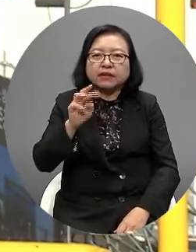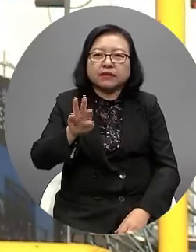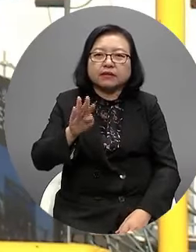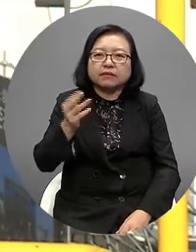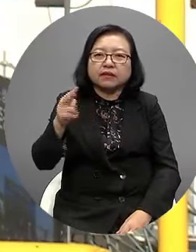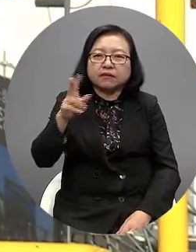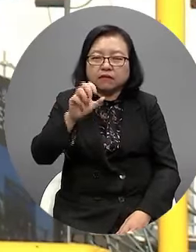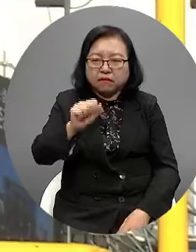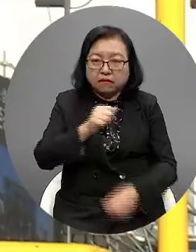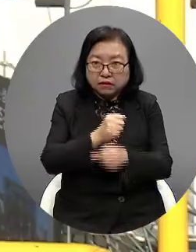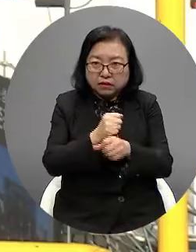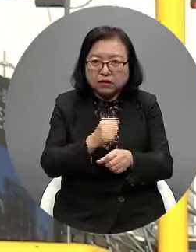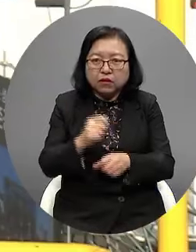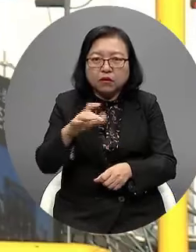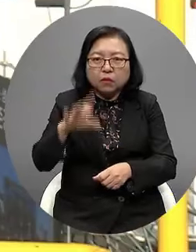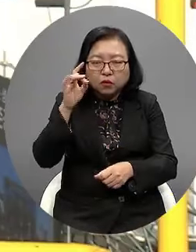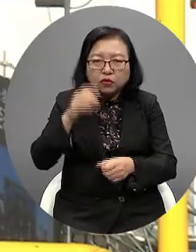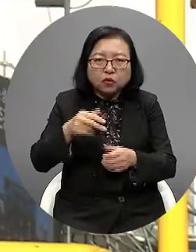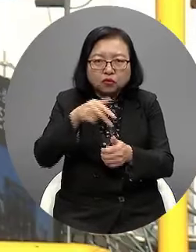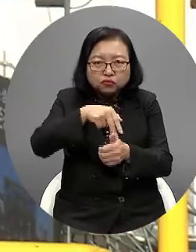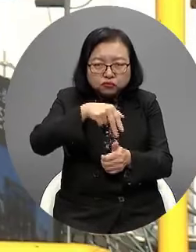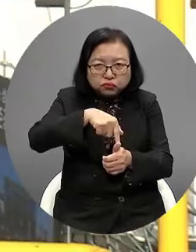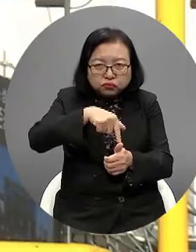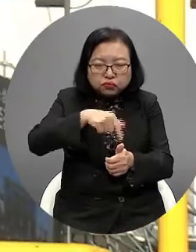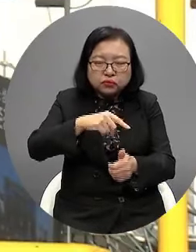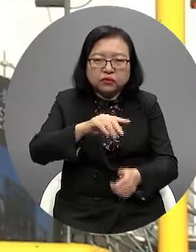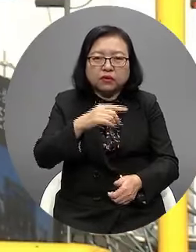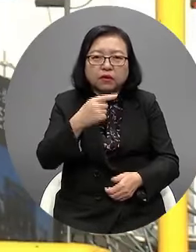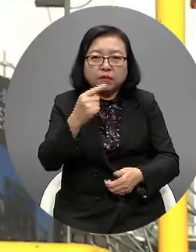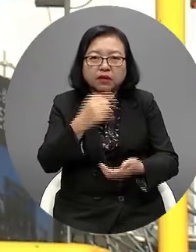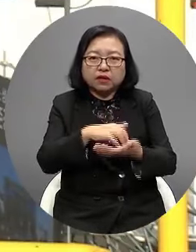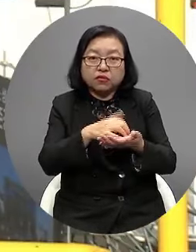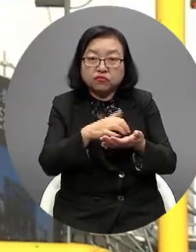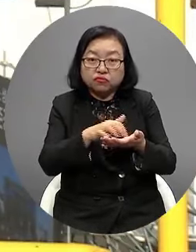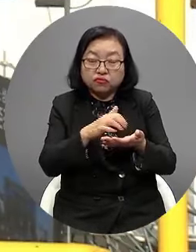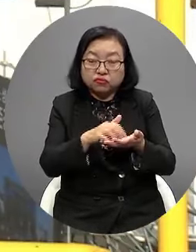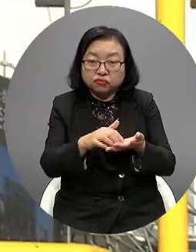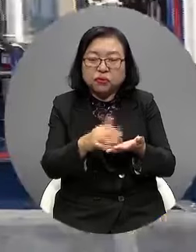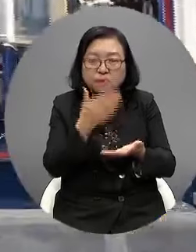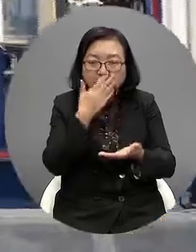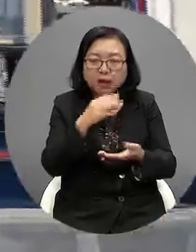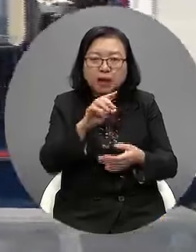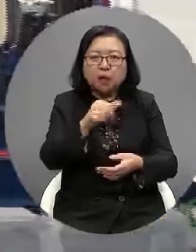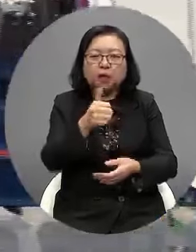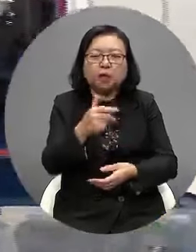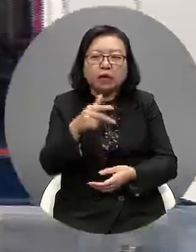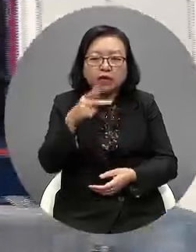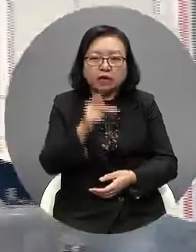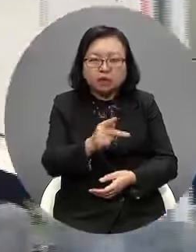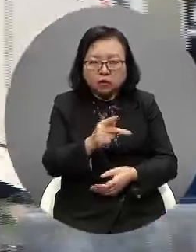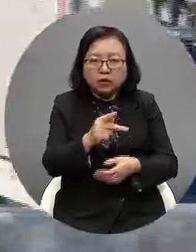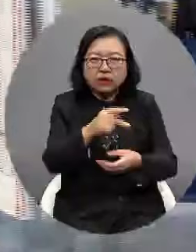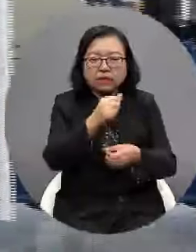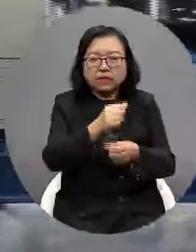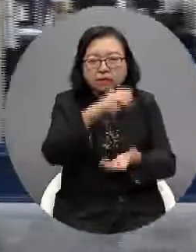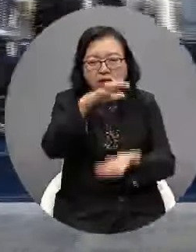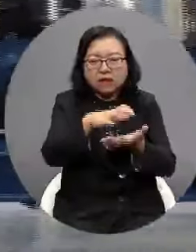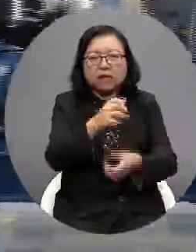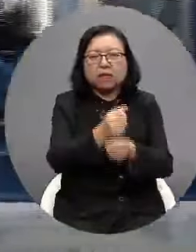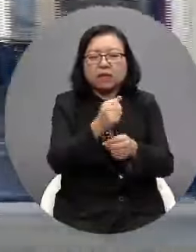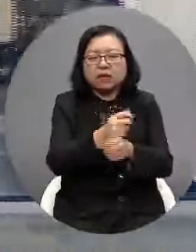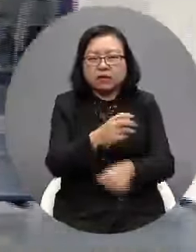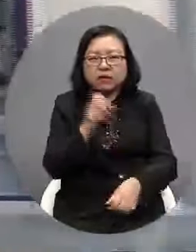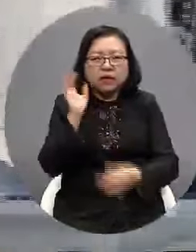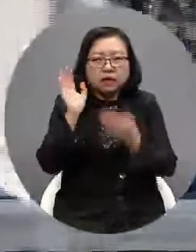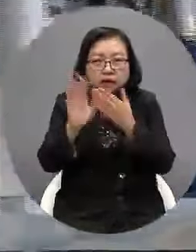우선 수소차 100대를 충전할 수 있는 수소 500kg이 생산됩니다. 실증을 위한 규제 특례를 받아